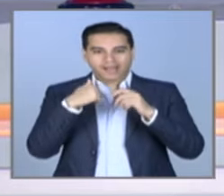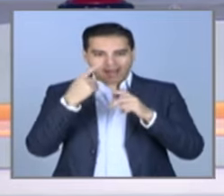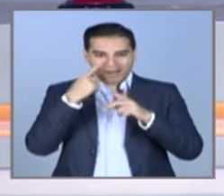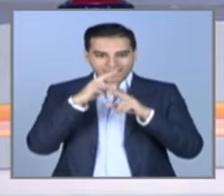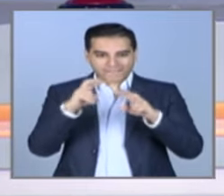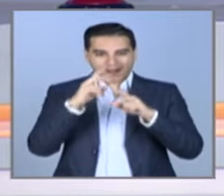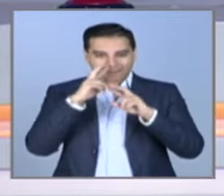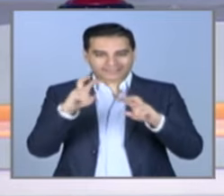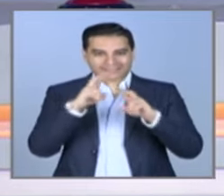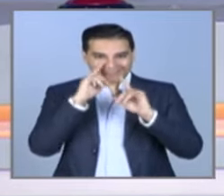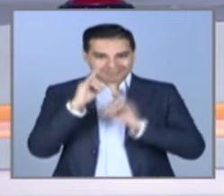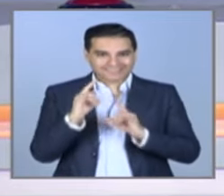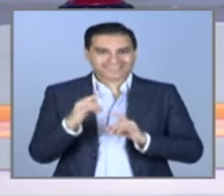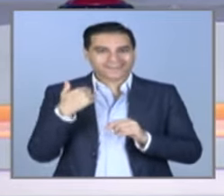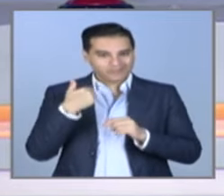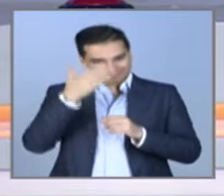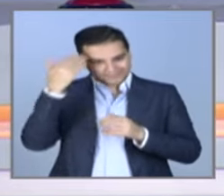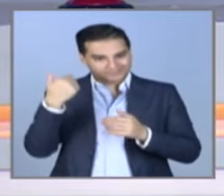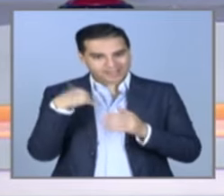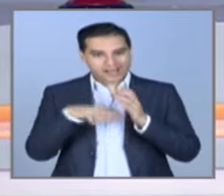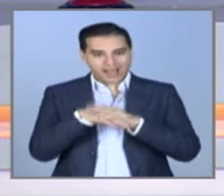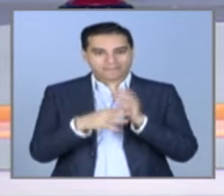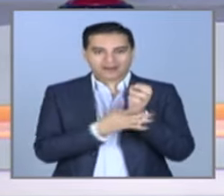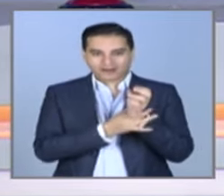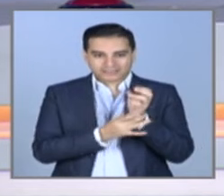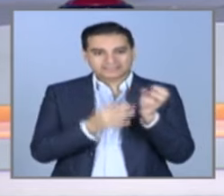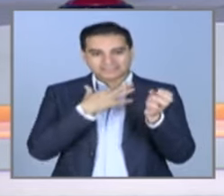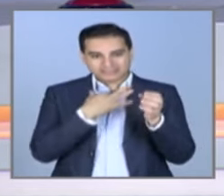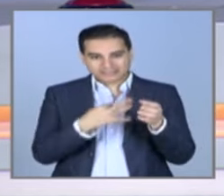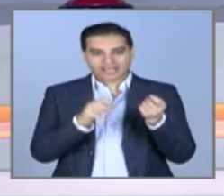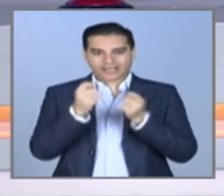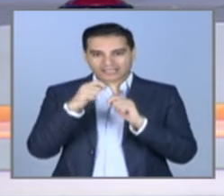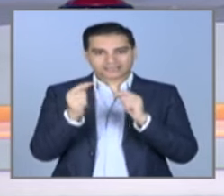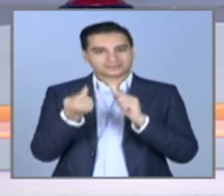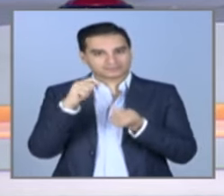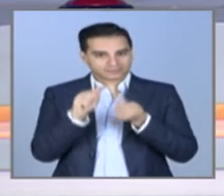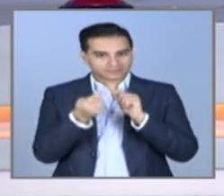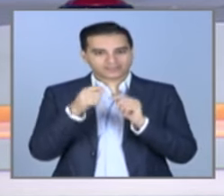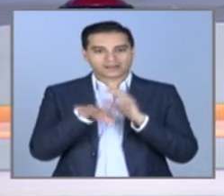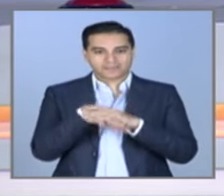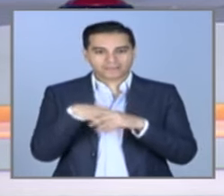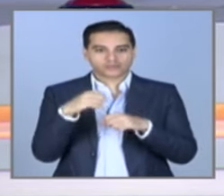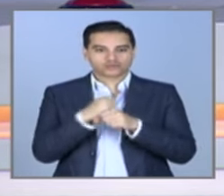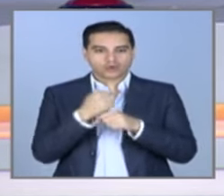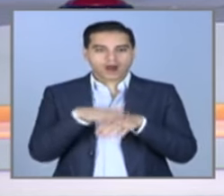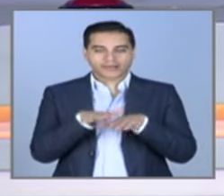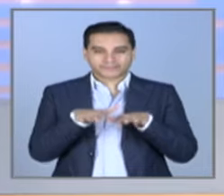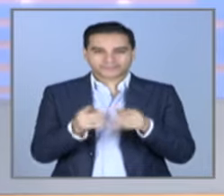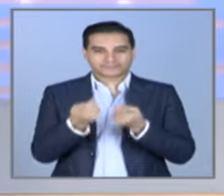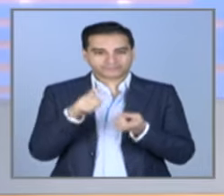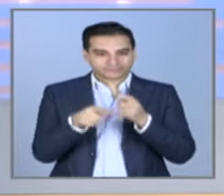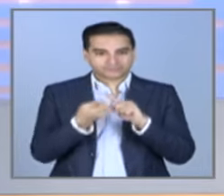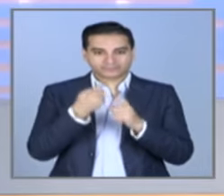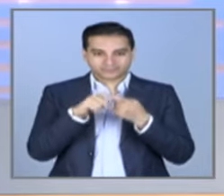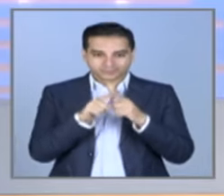مراقبينك. اوكي. احكي لي بقى بتعملي إيه؟ بعمل اكسسوريز، وبعمل شغل برضو تطريز وكده.